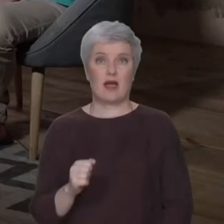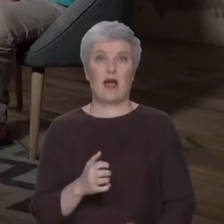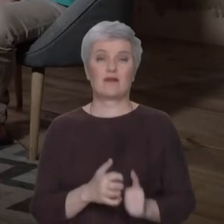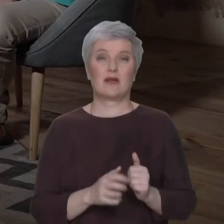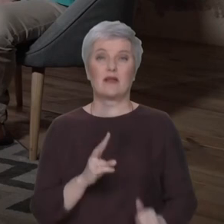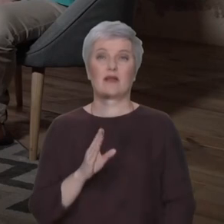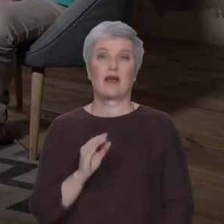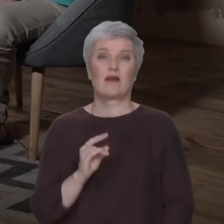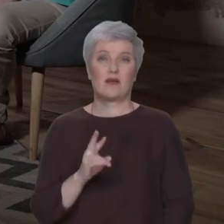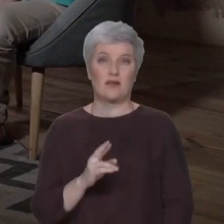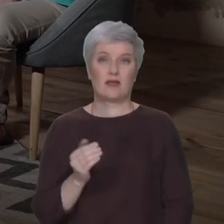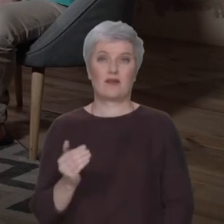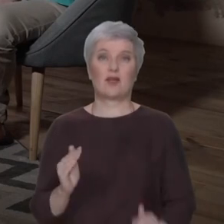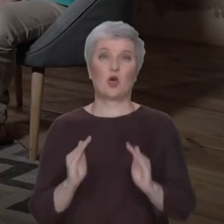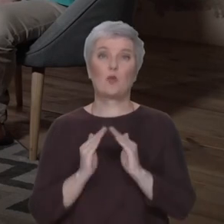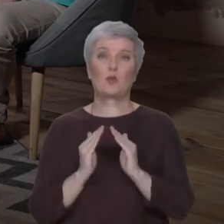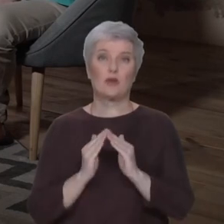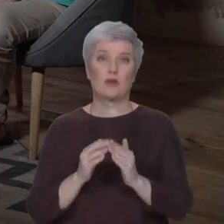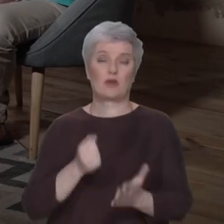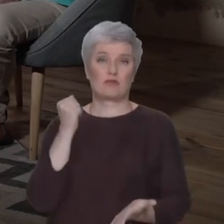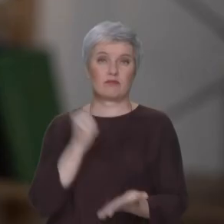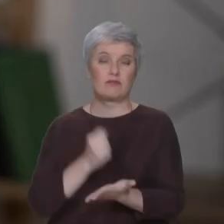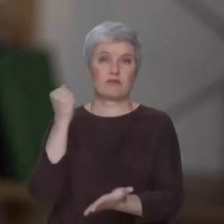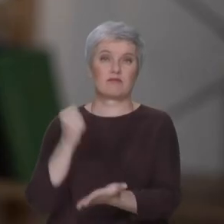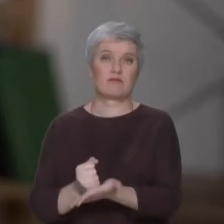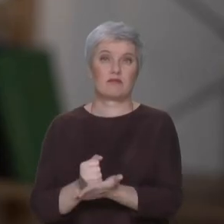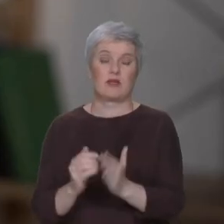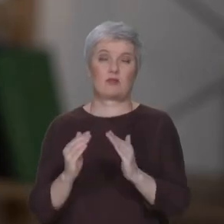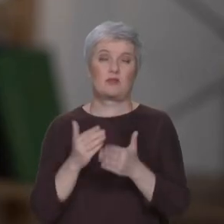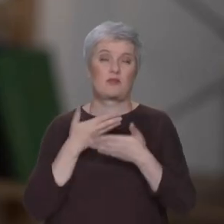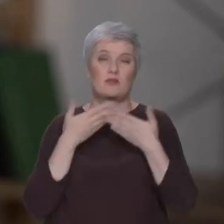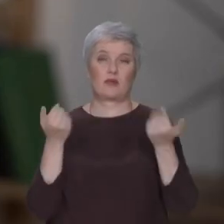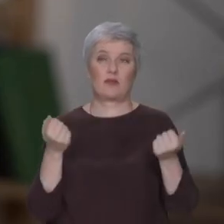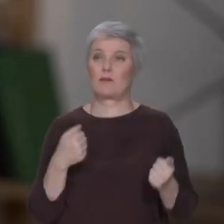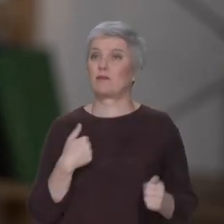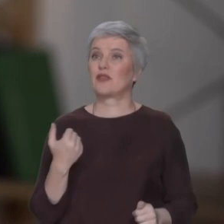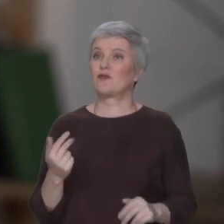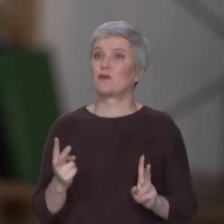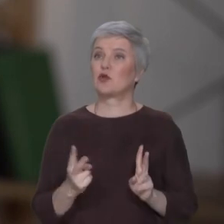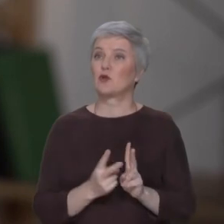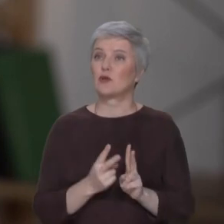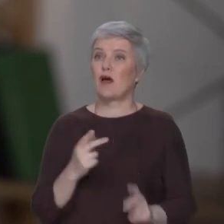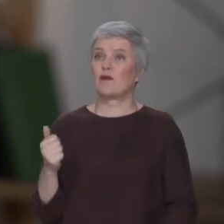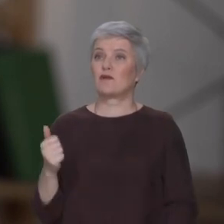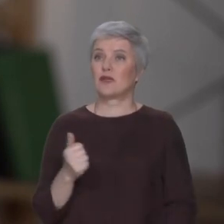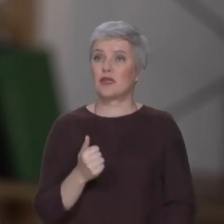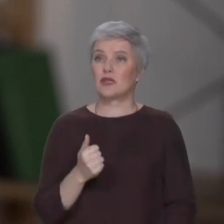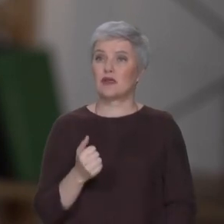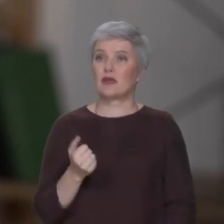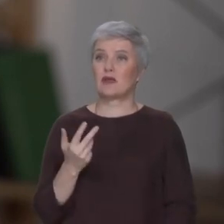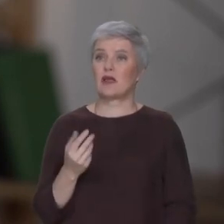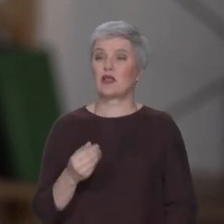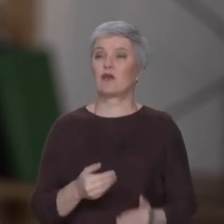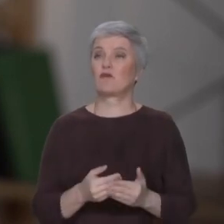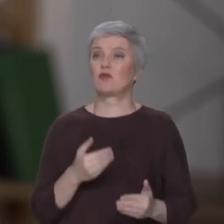середині квітня їхній будинок попало два снаряди, і його немає. Ми з вами зустрічаємося у тиждень, коли буквально от за кілька днів